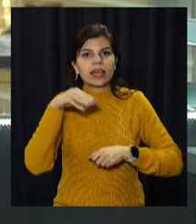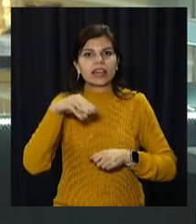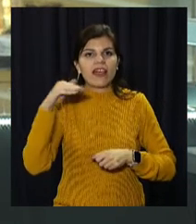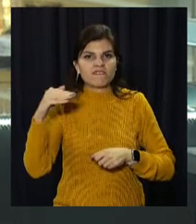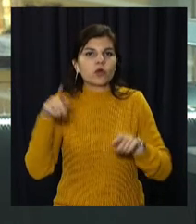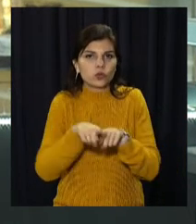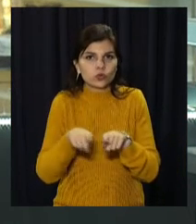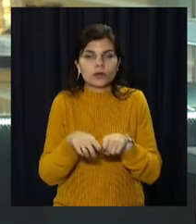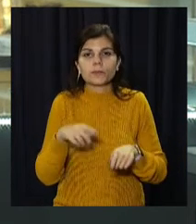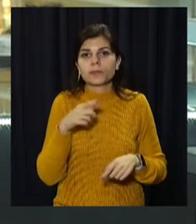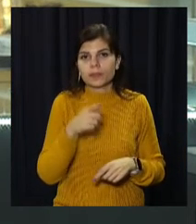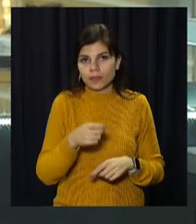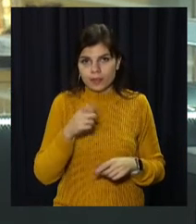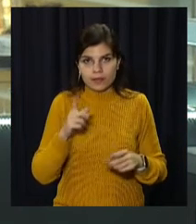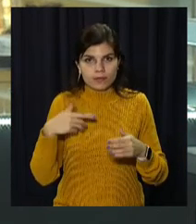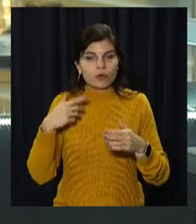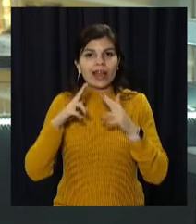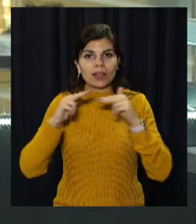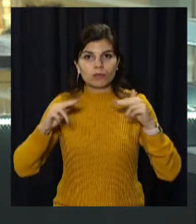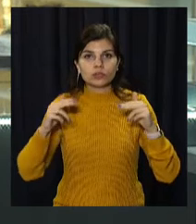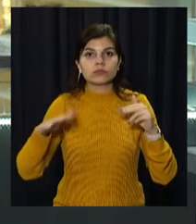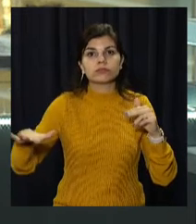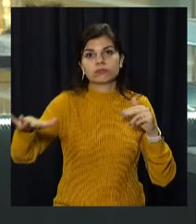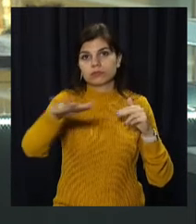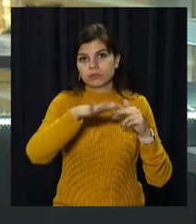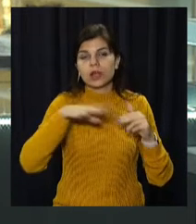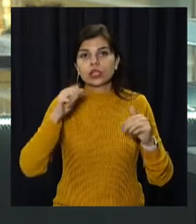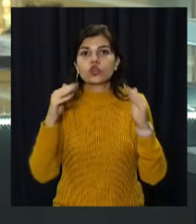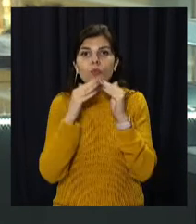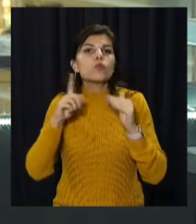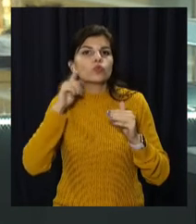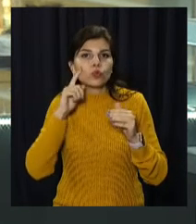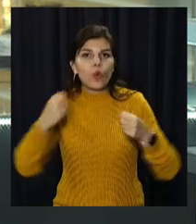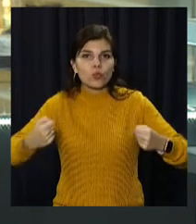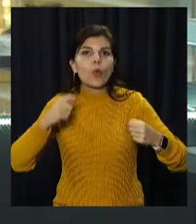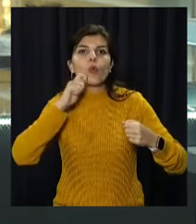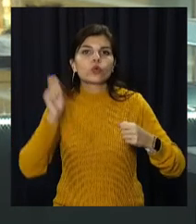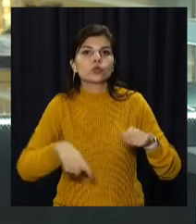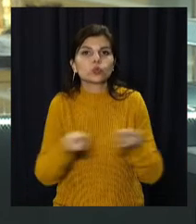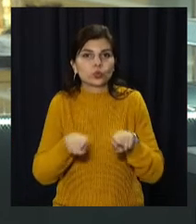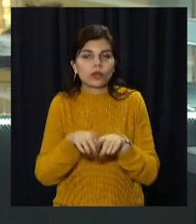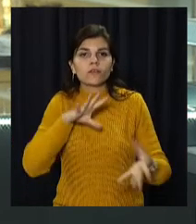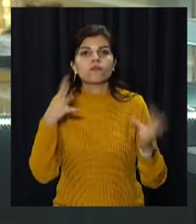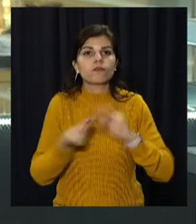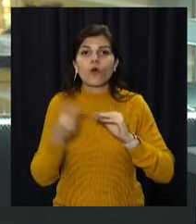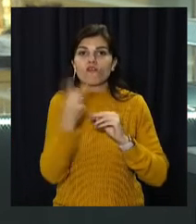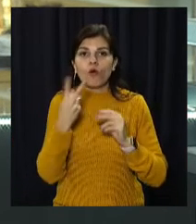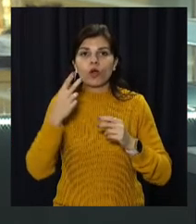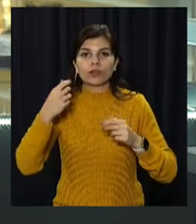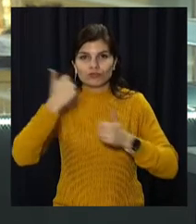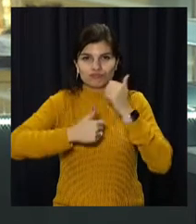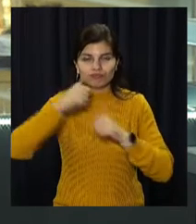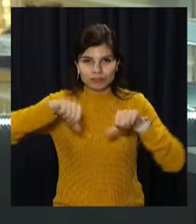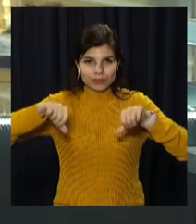на домашньому юнацькому Кубку України. За підсумками обох турнірів, дніпряни вперше піднялися на срібну сходинку п'єдесталу